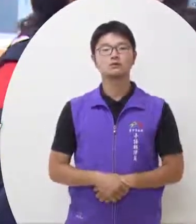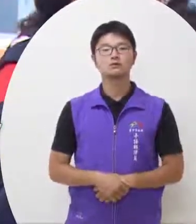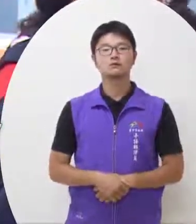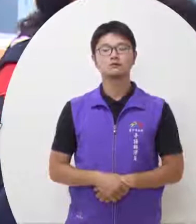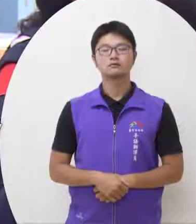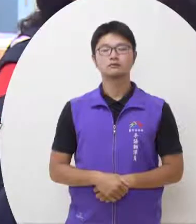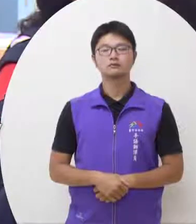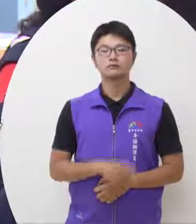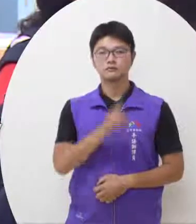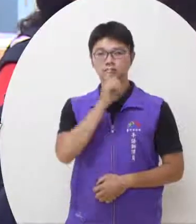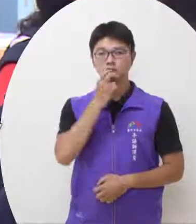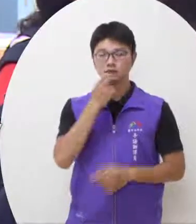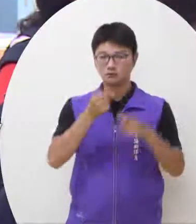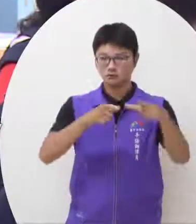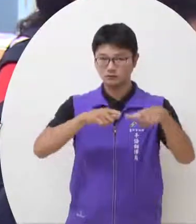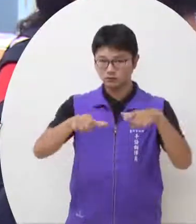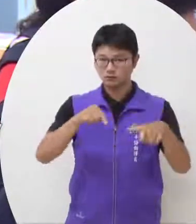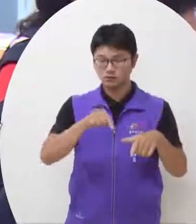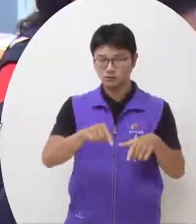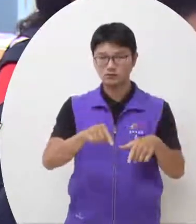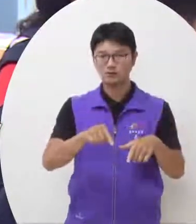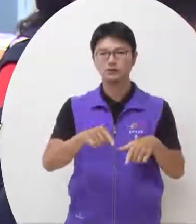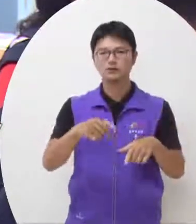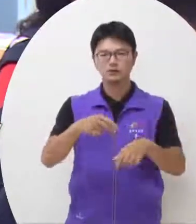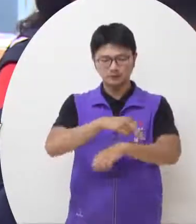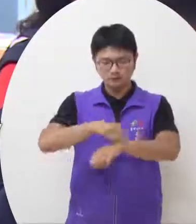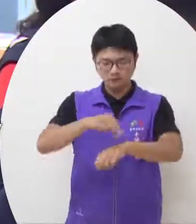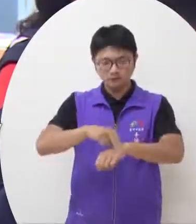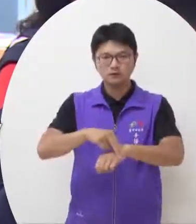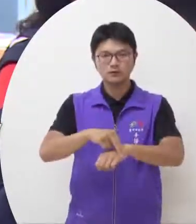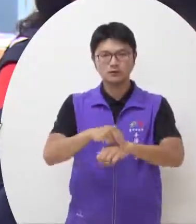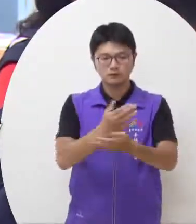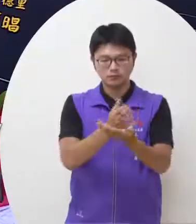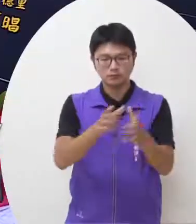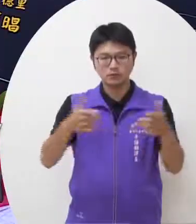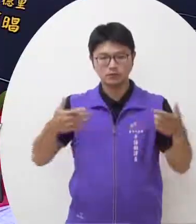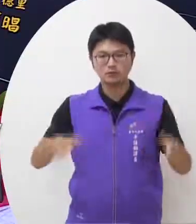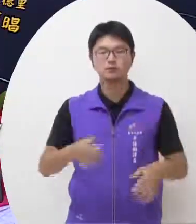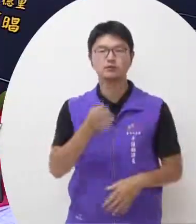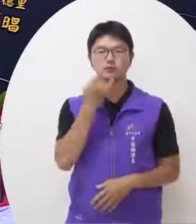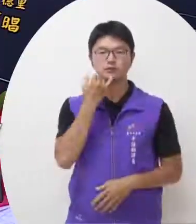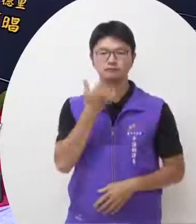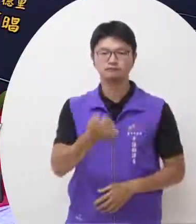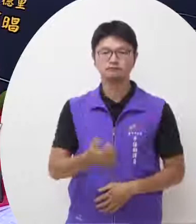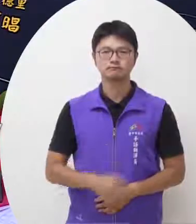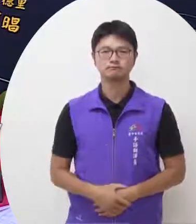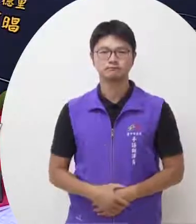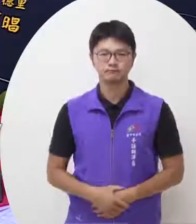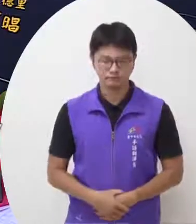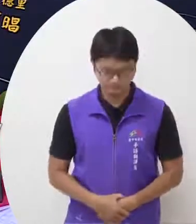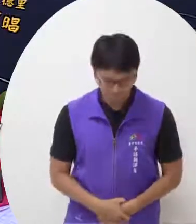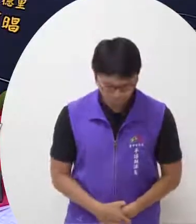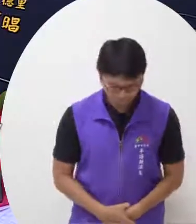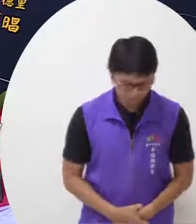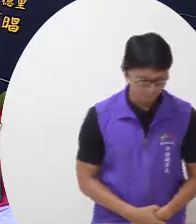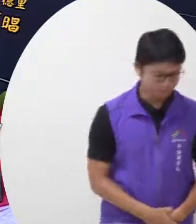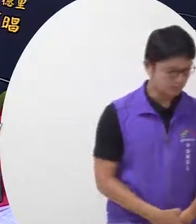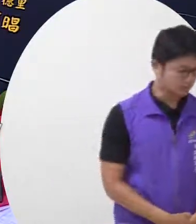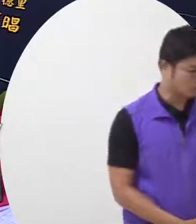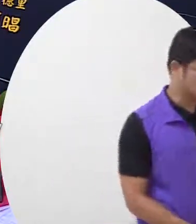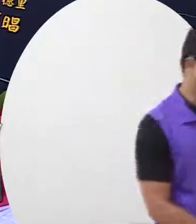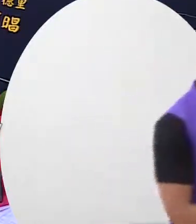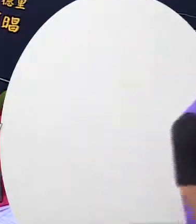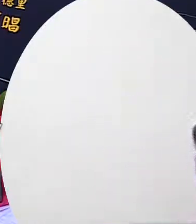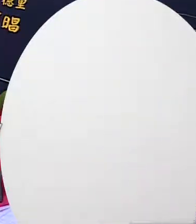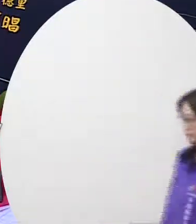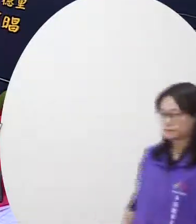中央公园能够再做多方面的一个规划在这边谢谢各位，谢谢。 好，谢谢。接下来是动